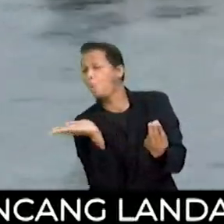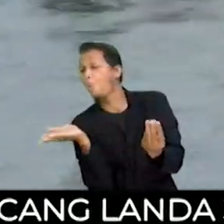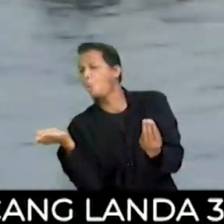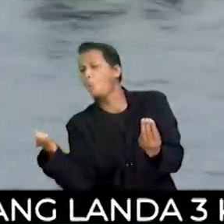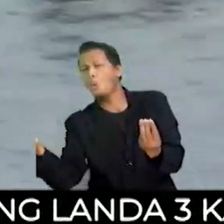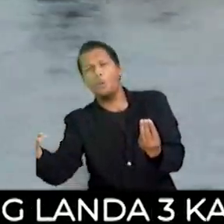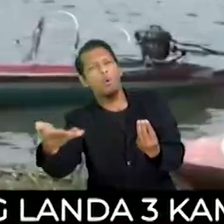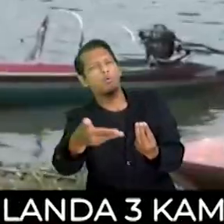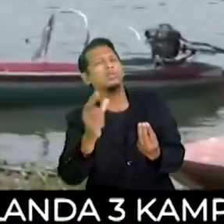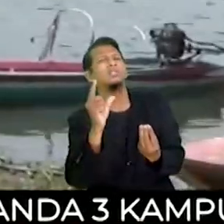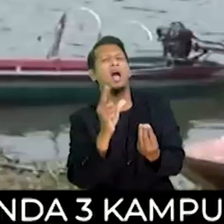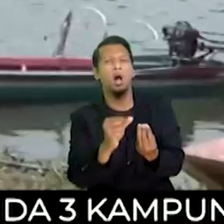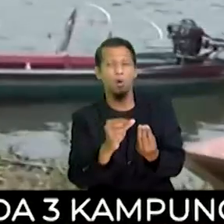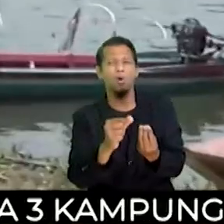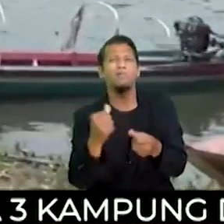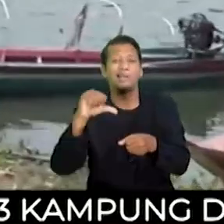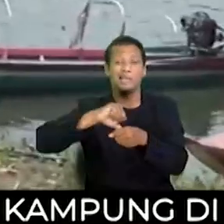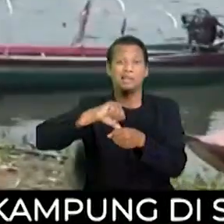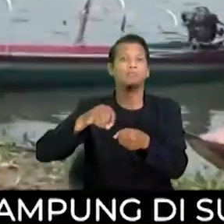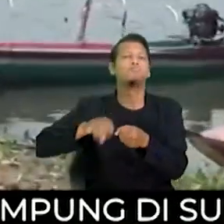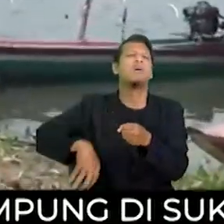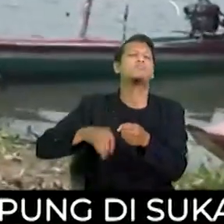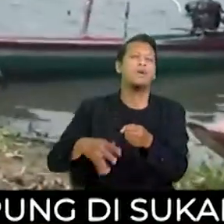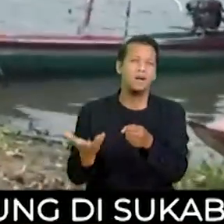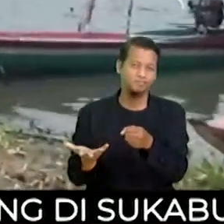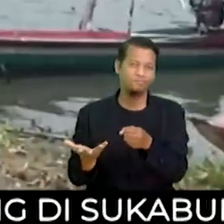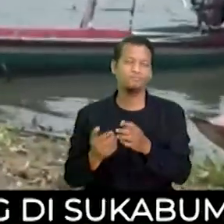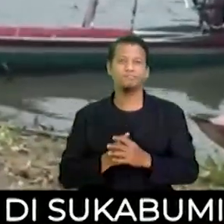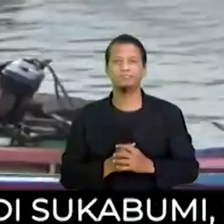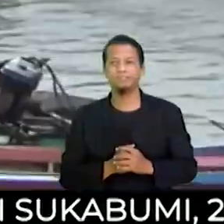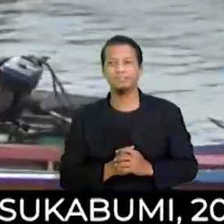BBM lebih boros. Dari Purwakarta, Jawa Barat, Irwan iNews melaporkan.